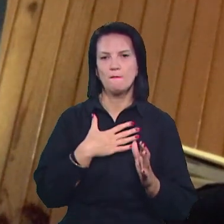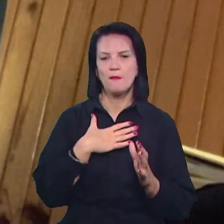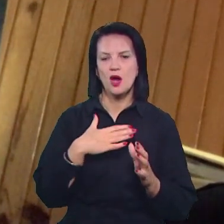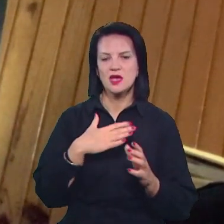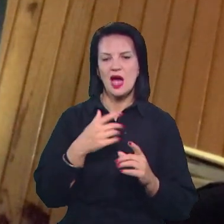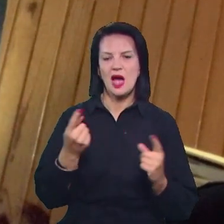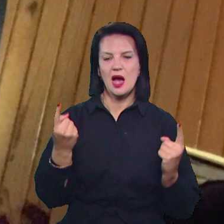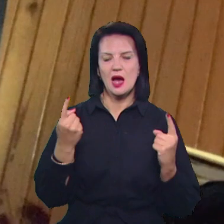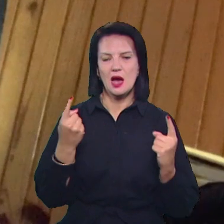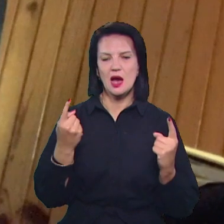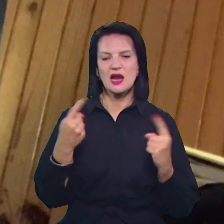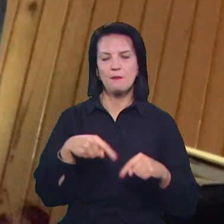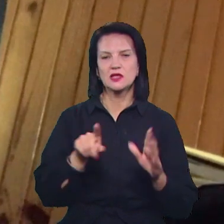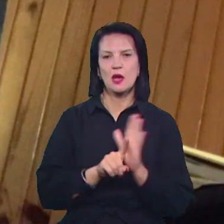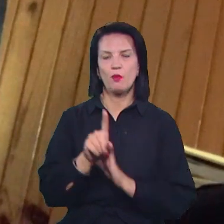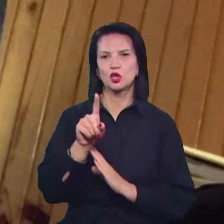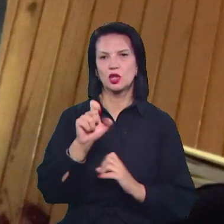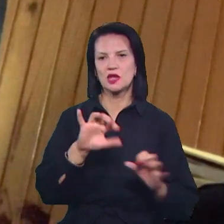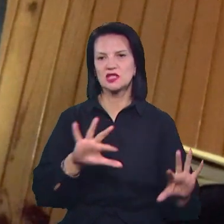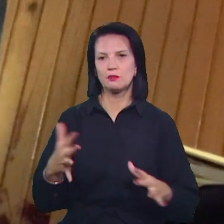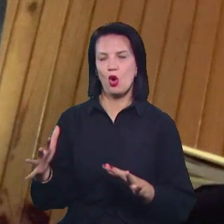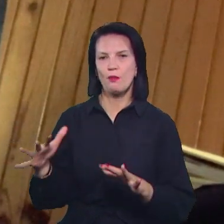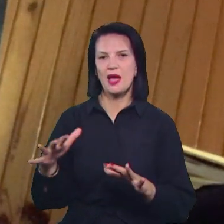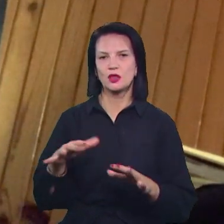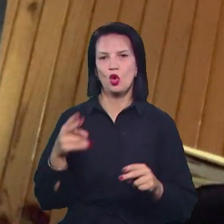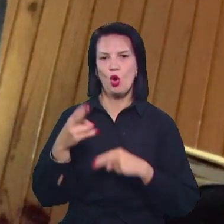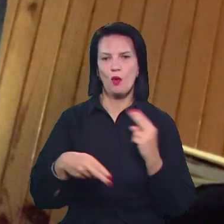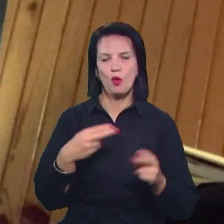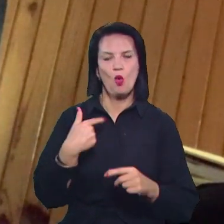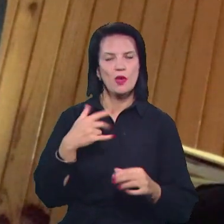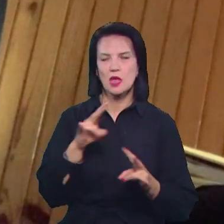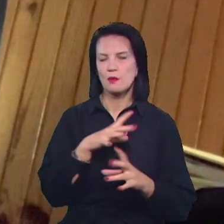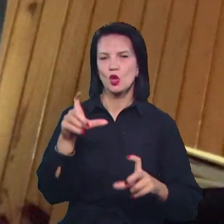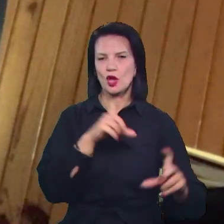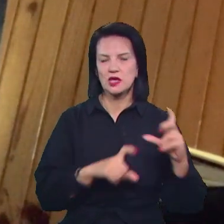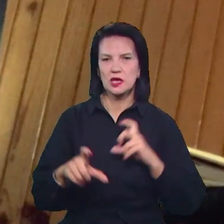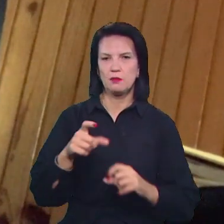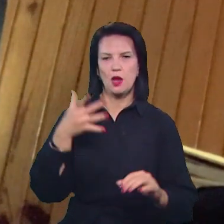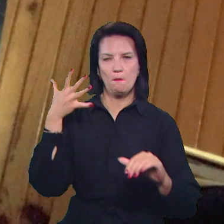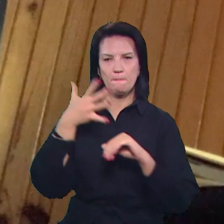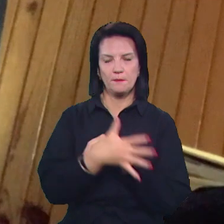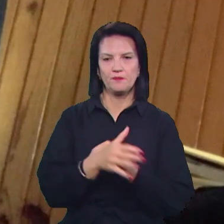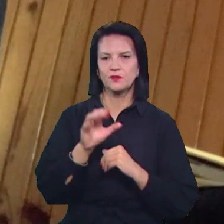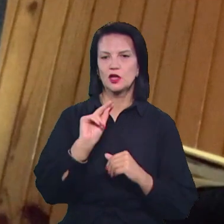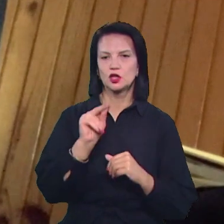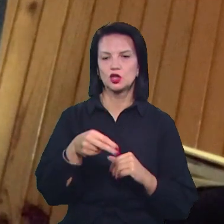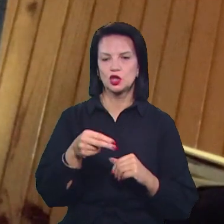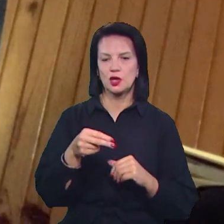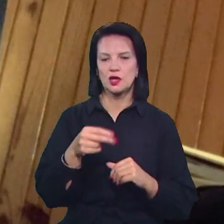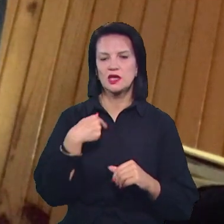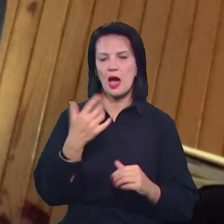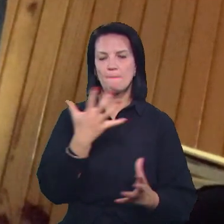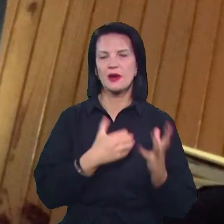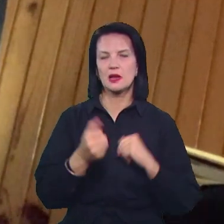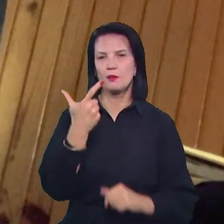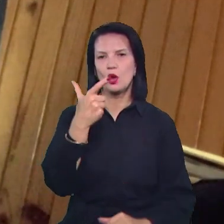операції. Тобто в мене не було лікування хіміотерапії або променевої терапії, але… Ось вже 4,5 роки я приймаю гормонотерапію,